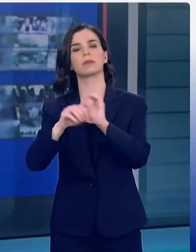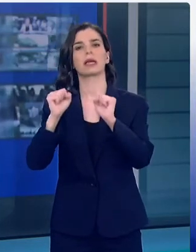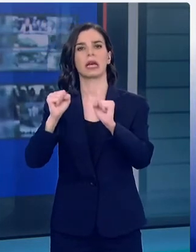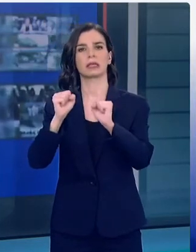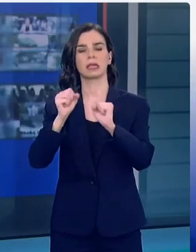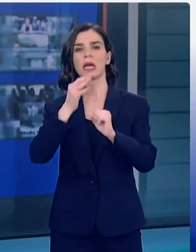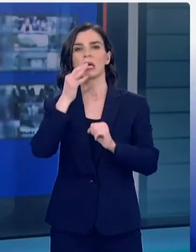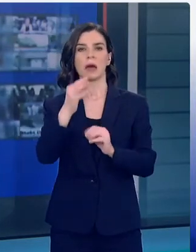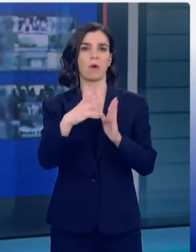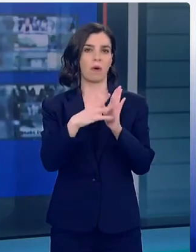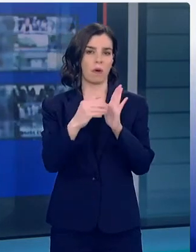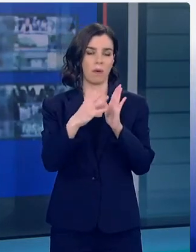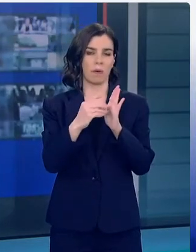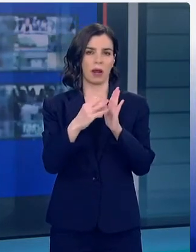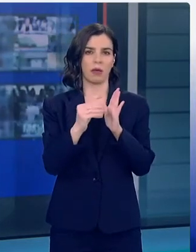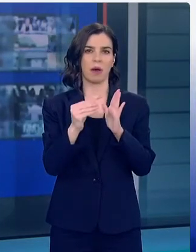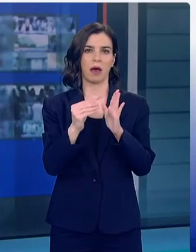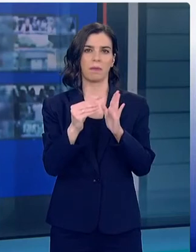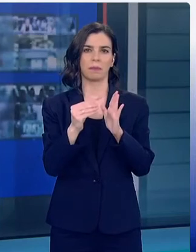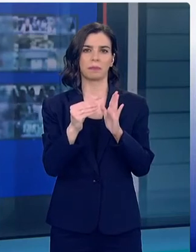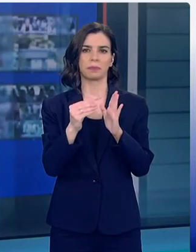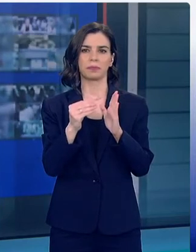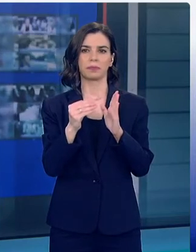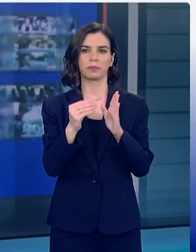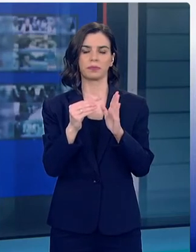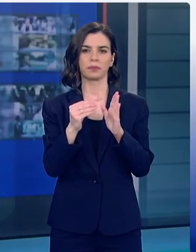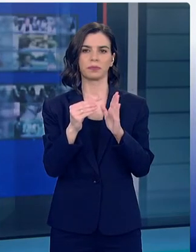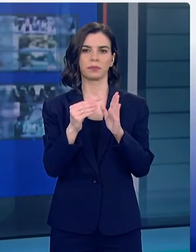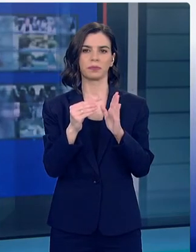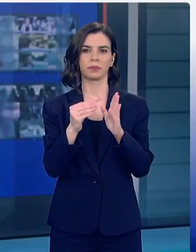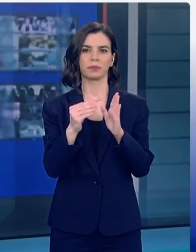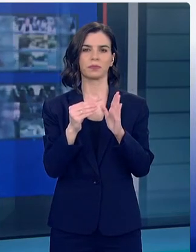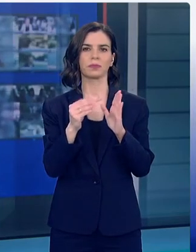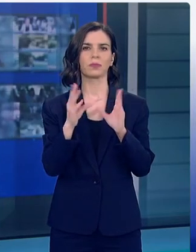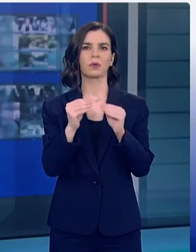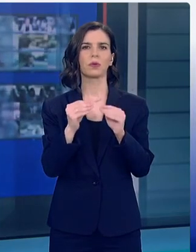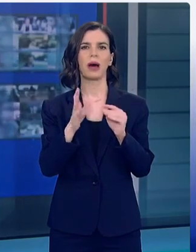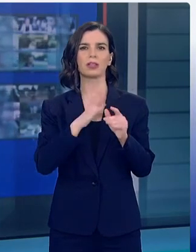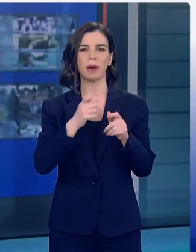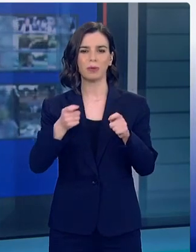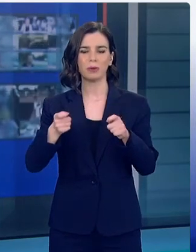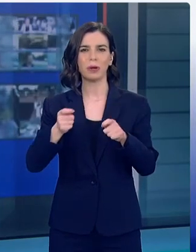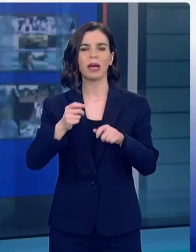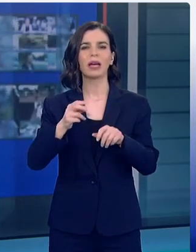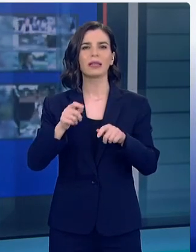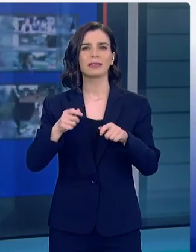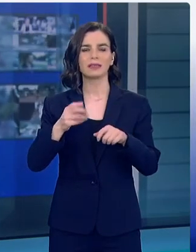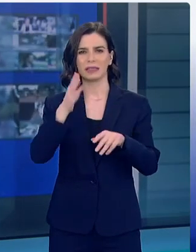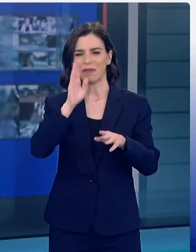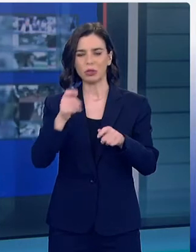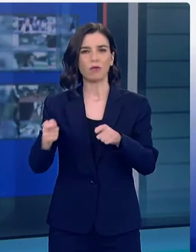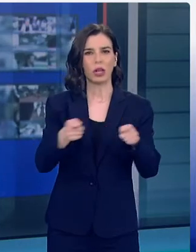πω χαρακτηριστικά το παράδειγμα με τους τραυματιοφορείς. Προεκλογικά θυμίζω